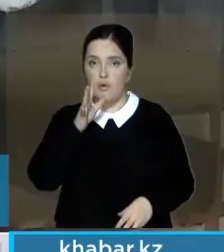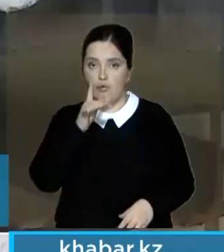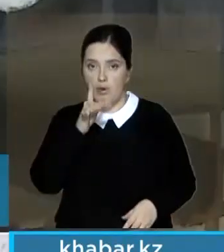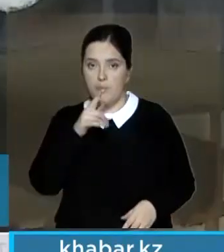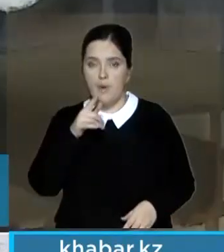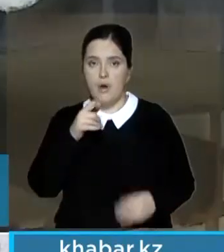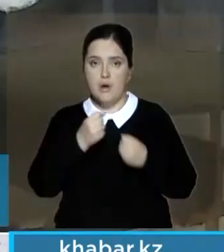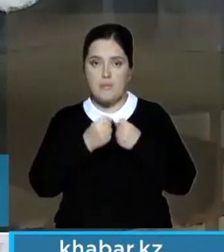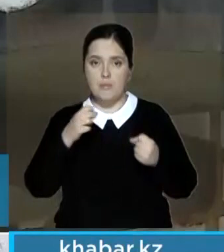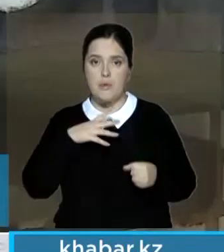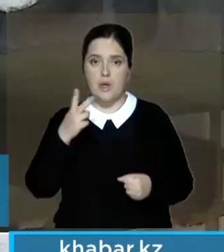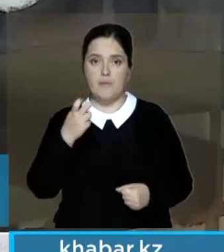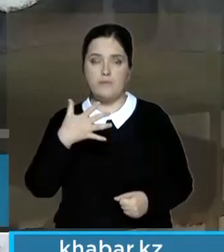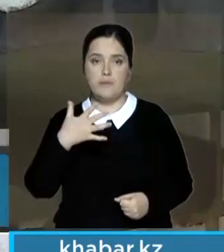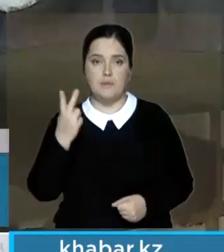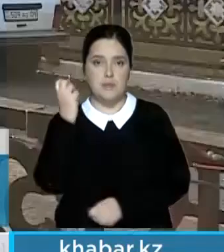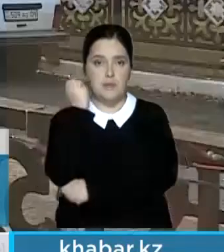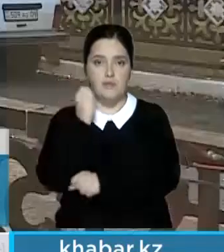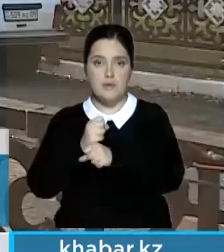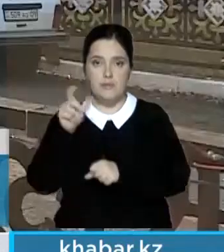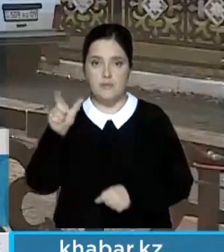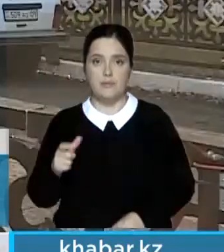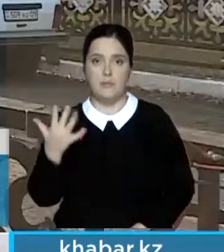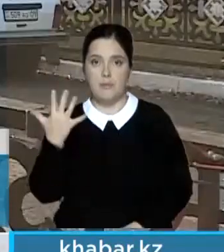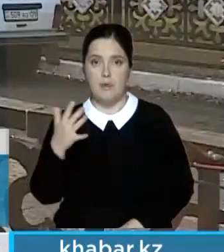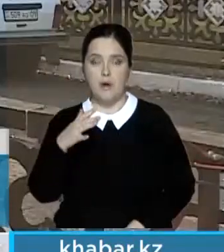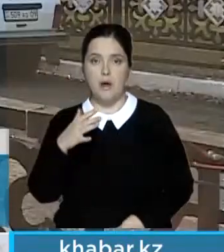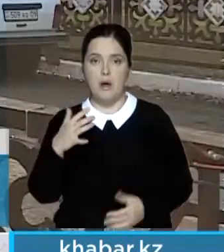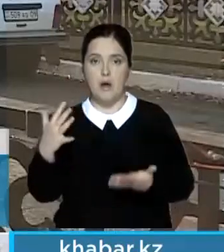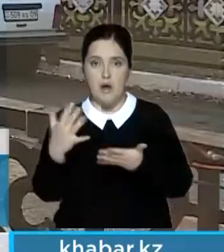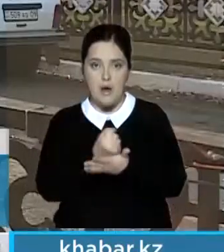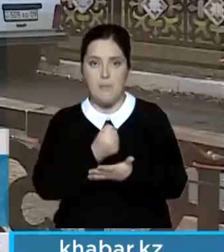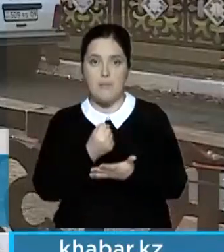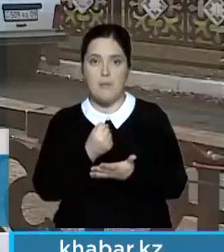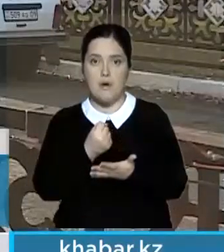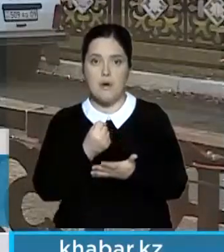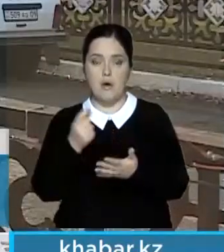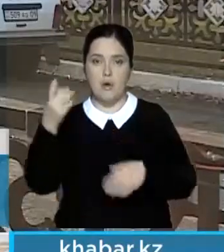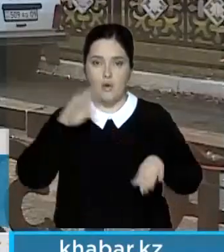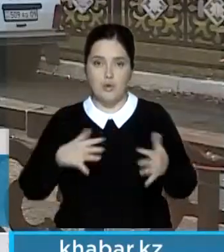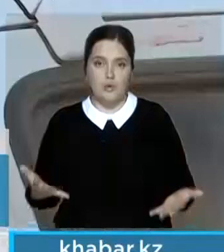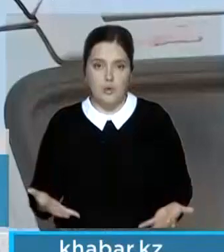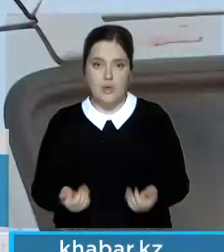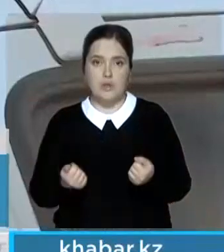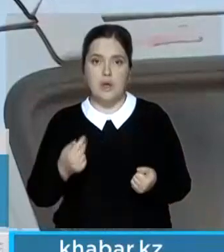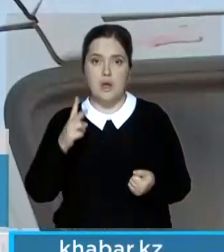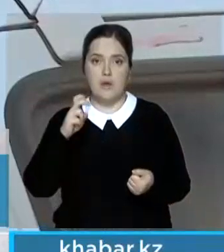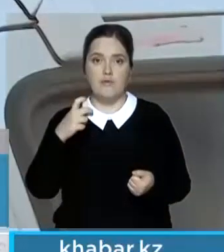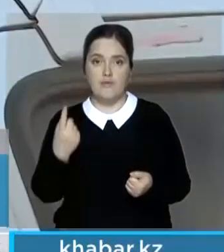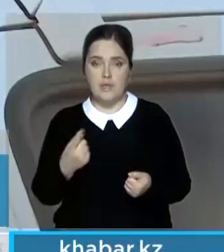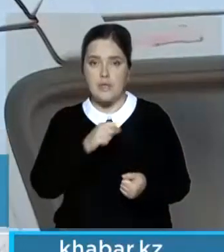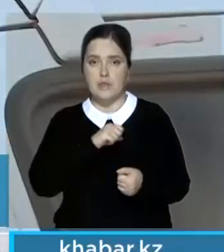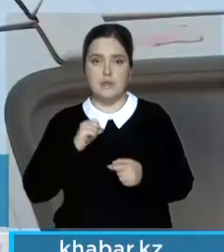что в момент аварии в смене находилось 252 шахтера. 5 были обнаружены и подняты на поверхность силами